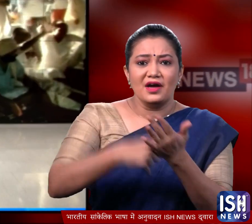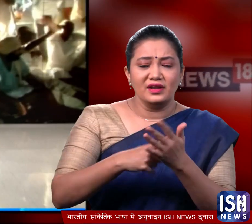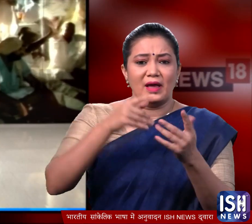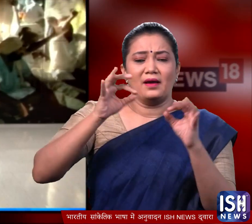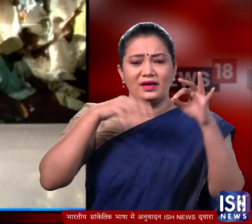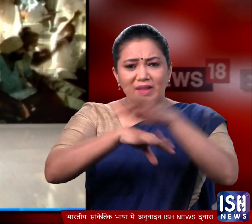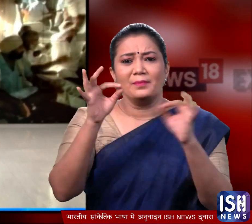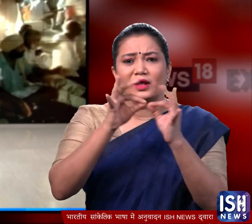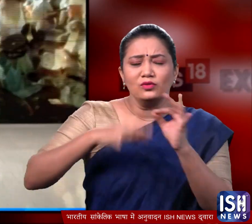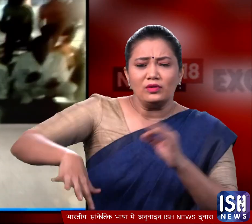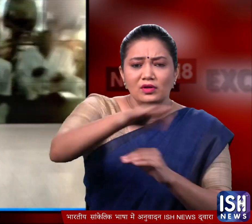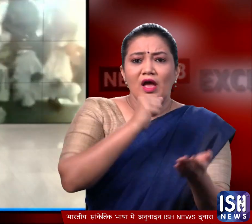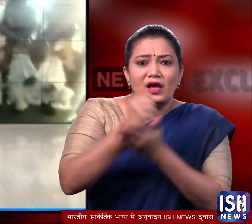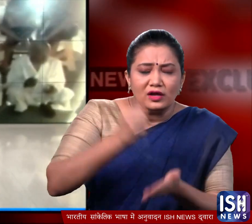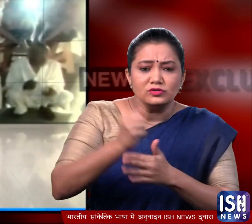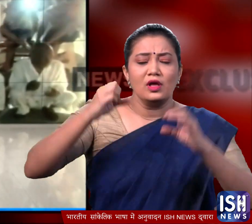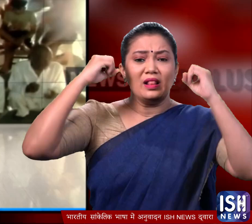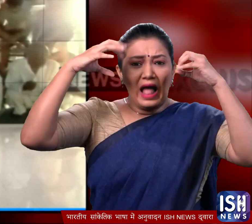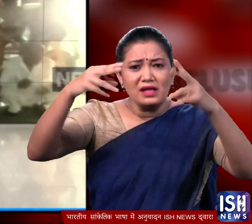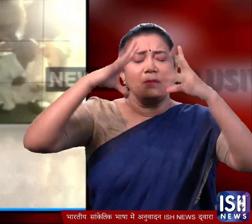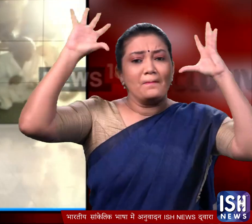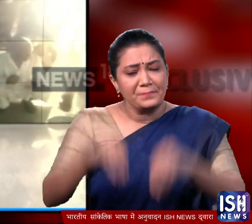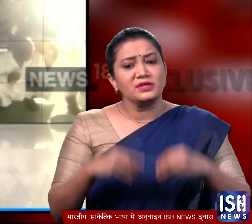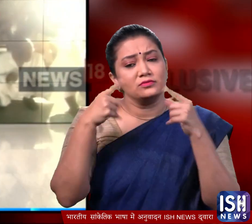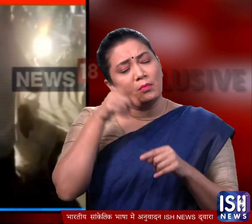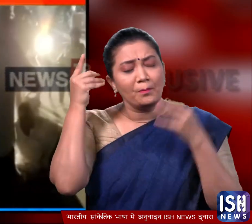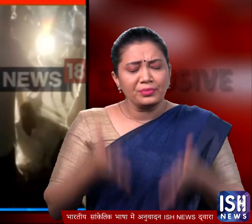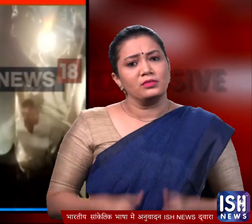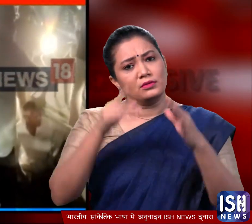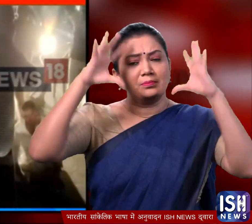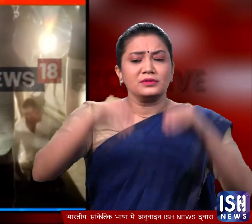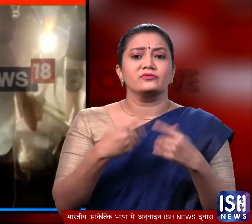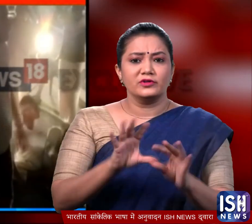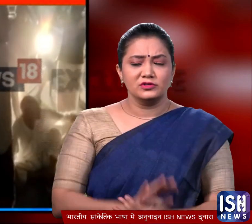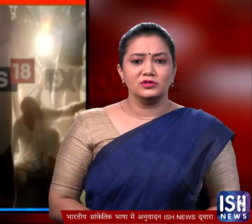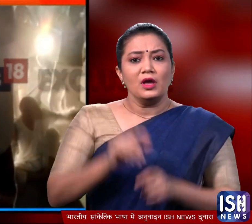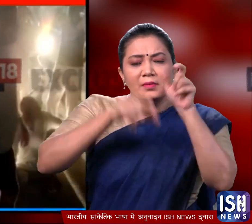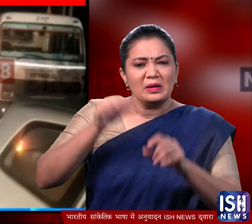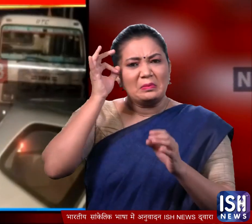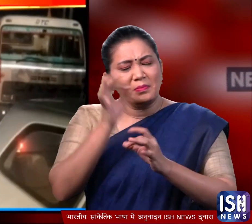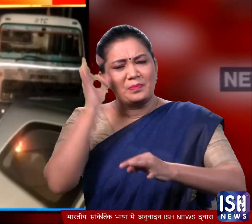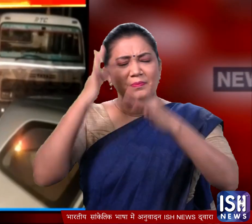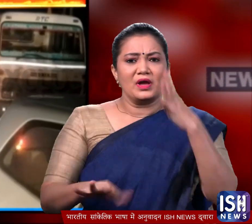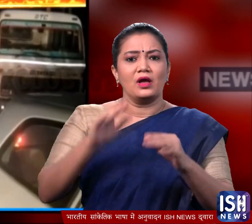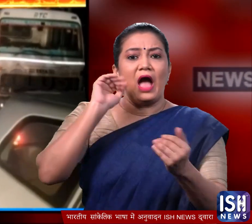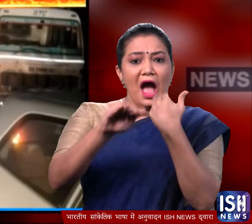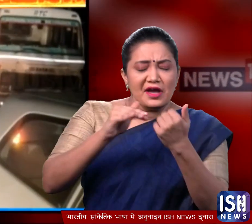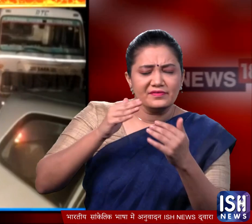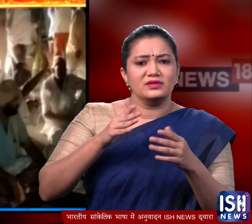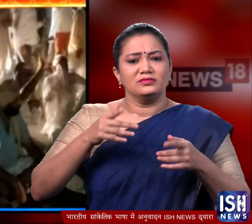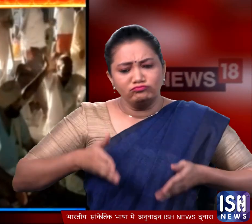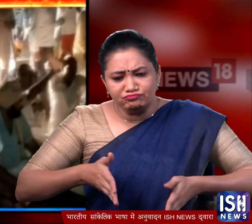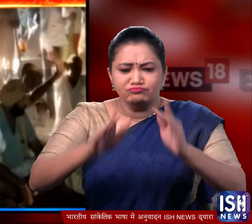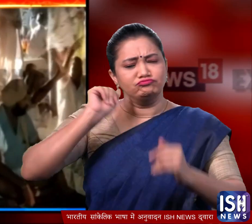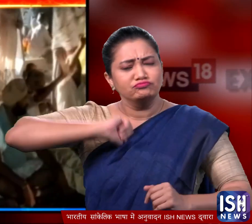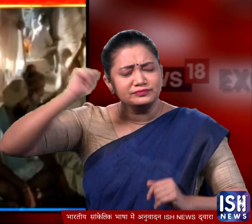के बहादुरगढ़ में जानबूझकर किसानों की बिजली काटी गई, जिससे नाराज इन लोगों ने रात में ही नेशनल हाईवे जैम कर